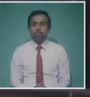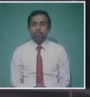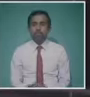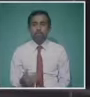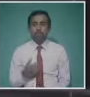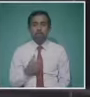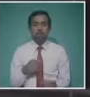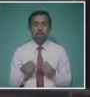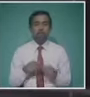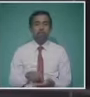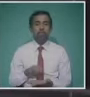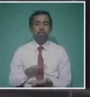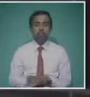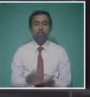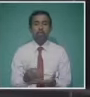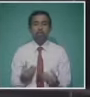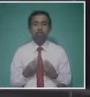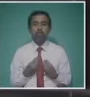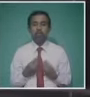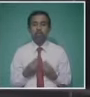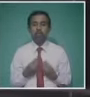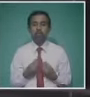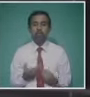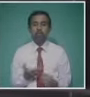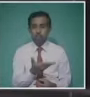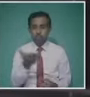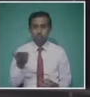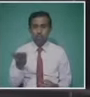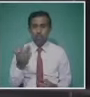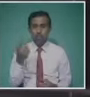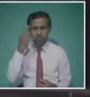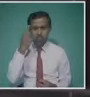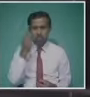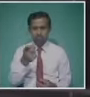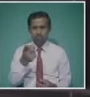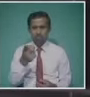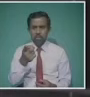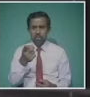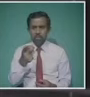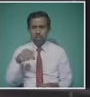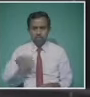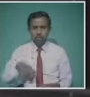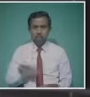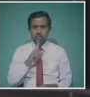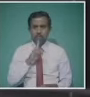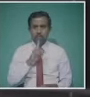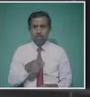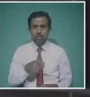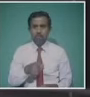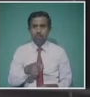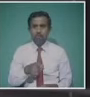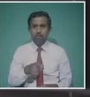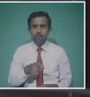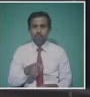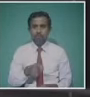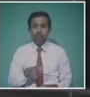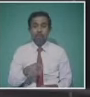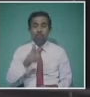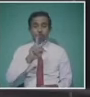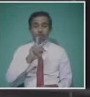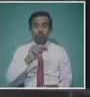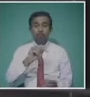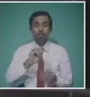මං ඒ වගේ තීරණයක් ගත්තේ ඔබතුමාලාට මතක ඇතිනම් මම දැන් මේක කියනවා 20